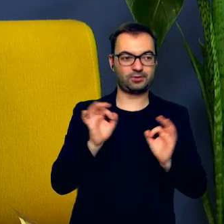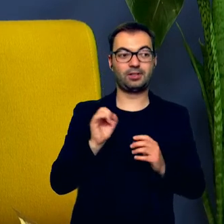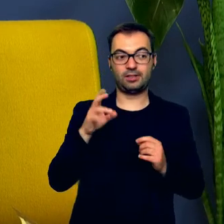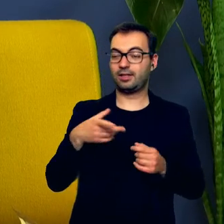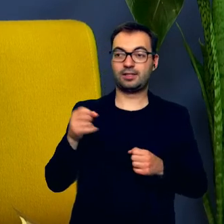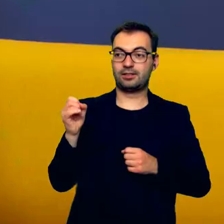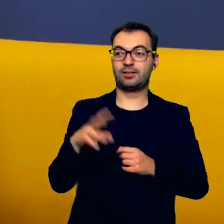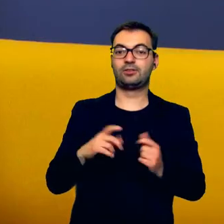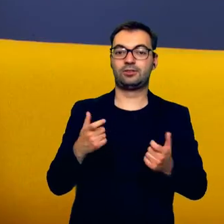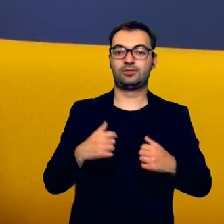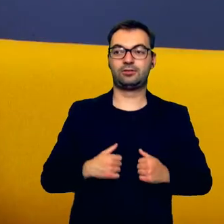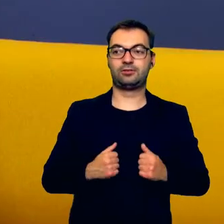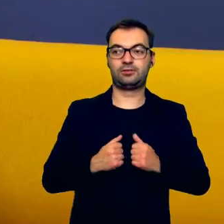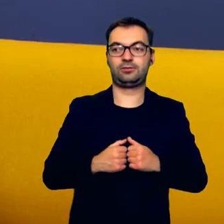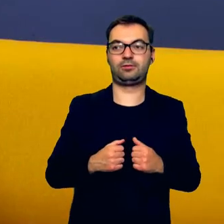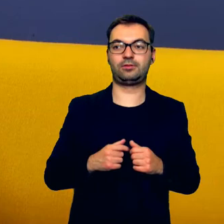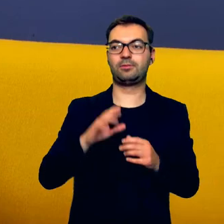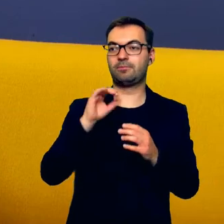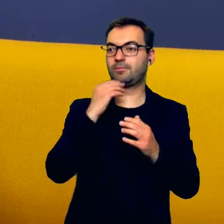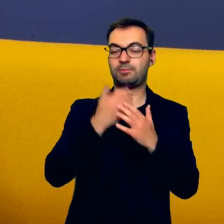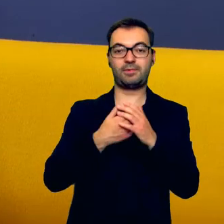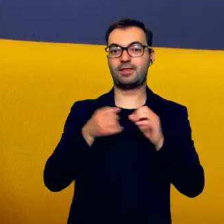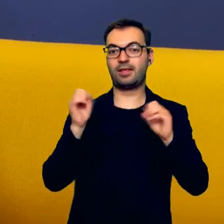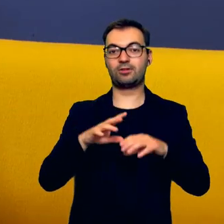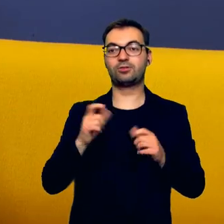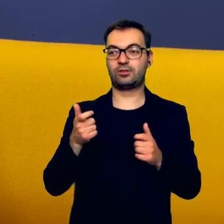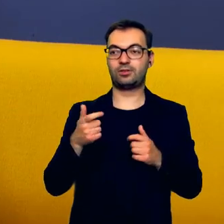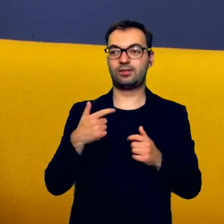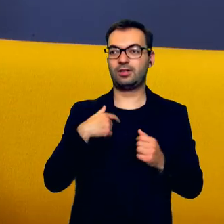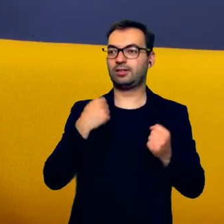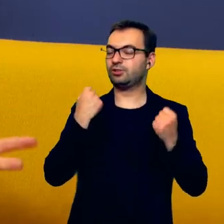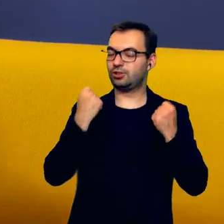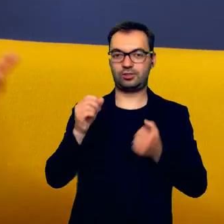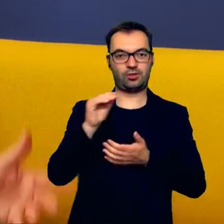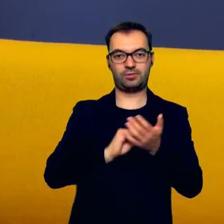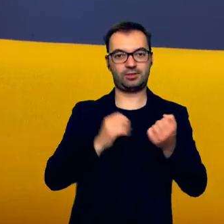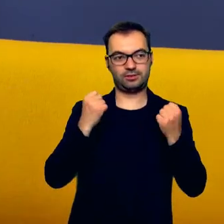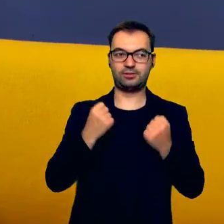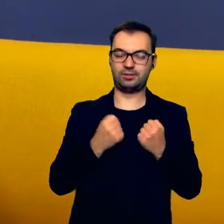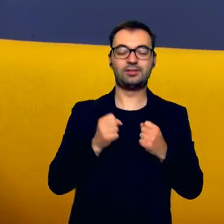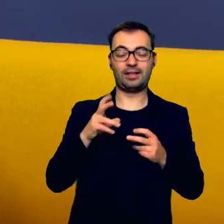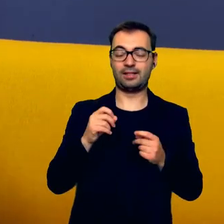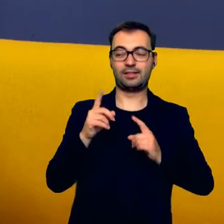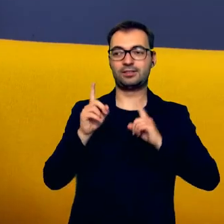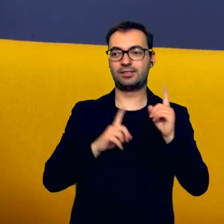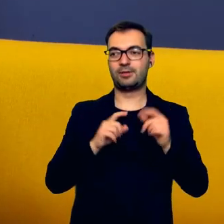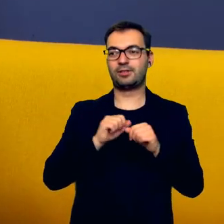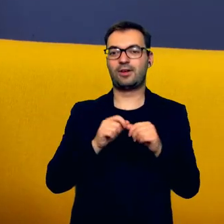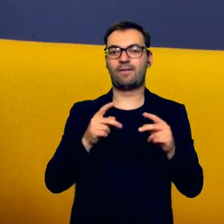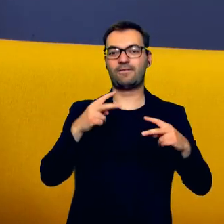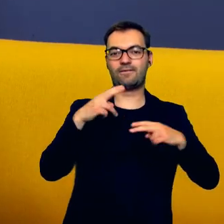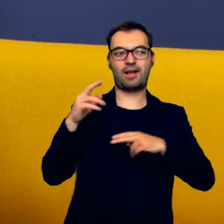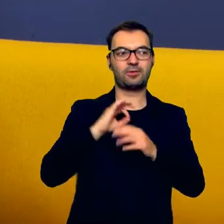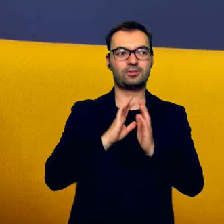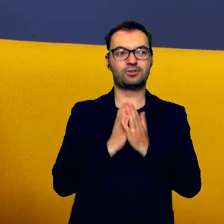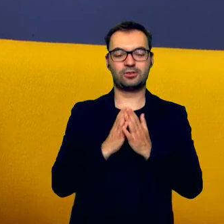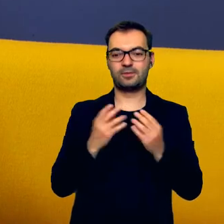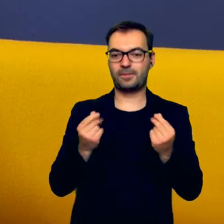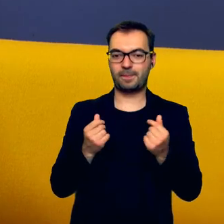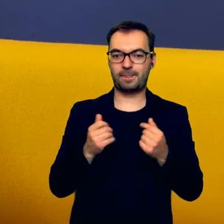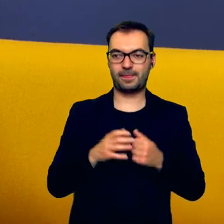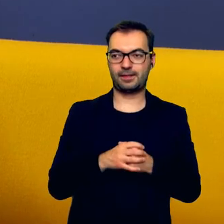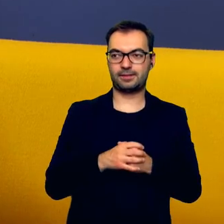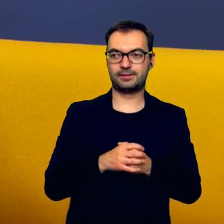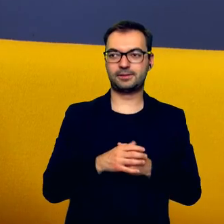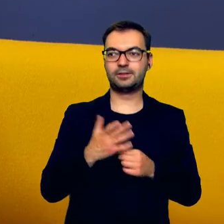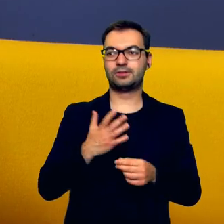koszmar. Tak jest, najgorsze jest to, przyznam się, że z trudem mi się to pisało. Tak, czasami są takie momenty w mojej powieści,